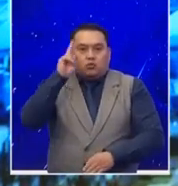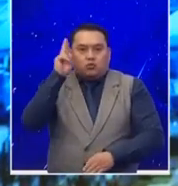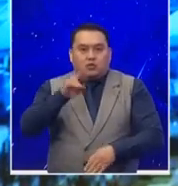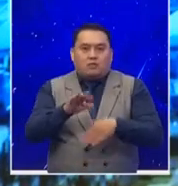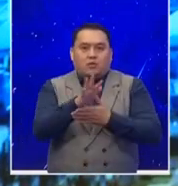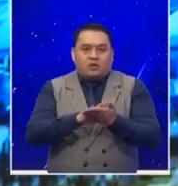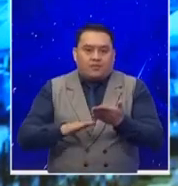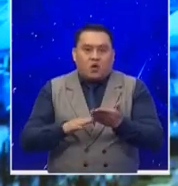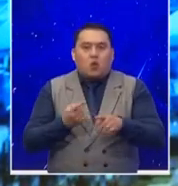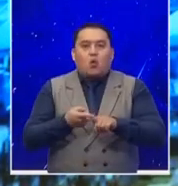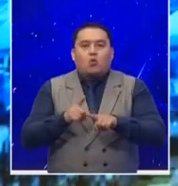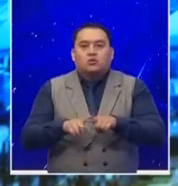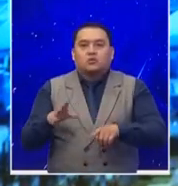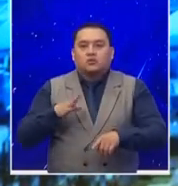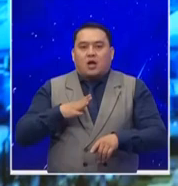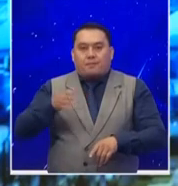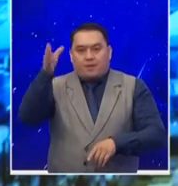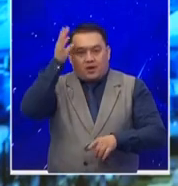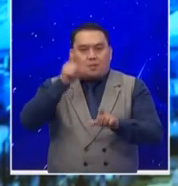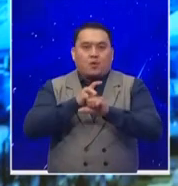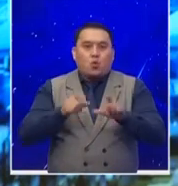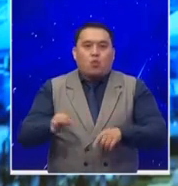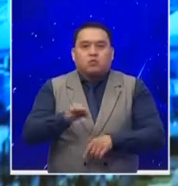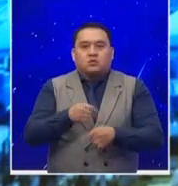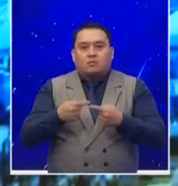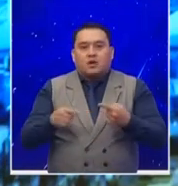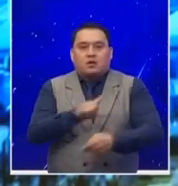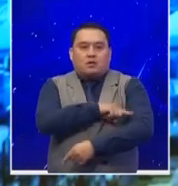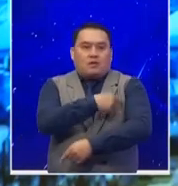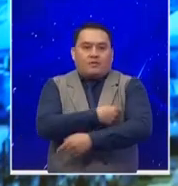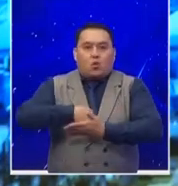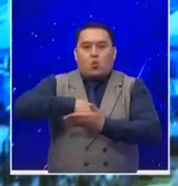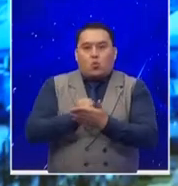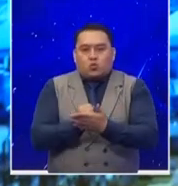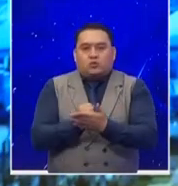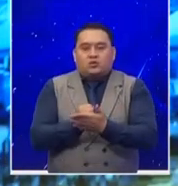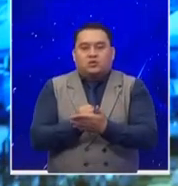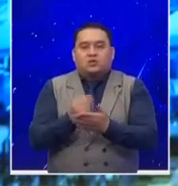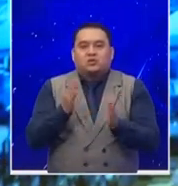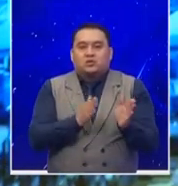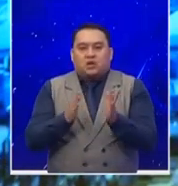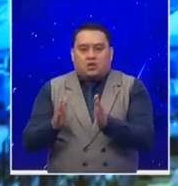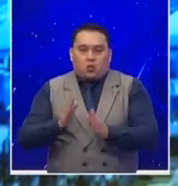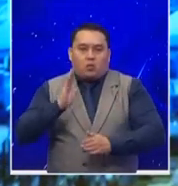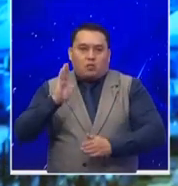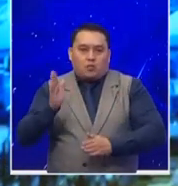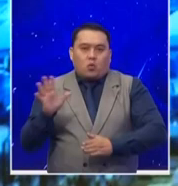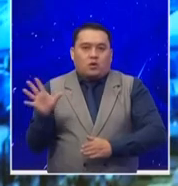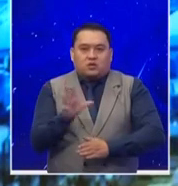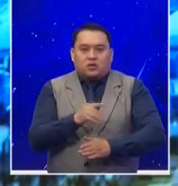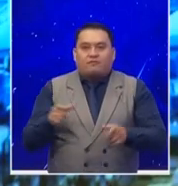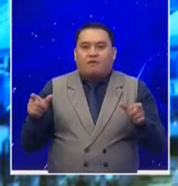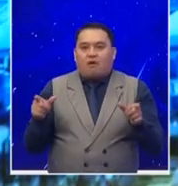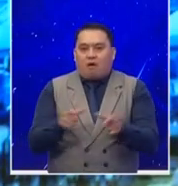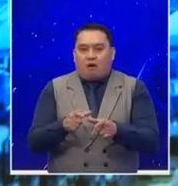қашықтықтан жалғасады. Дегенмен білім мекемелерінде облыстың бас санитары бекіткен шектеулер сақталуы тиіс. Жалпы өңірде